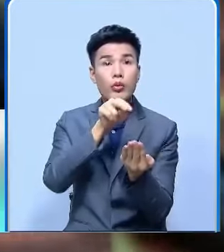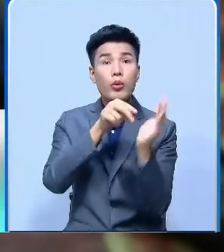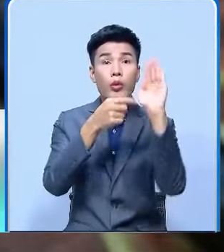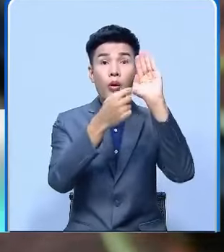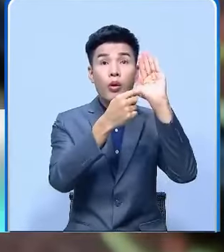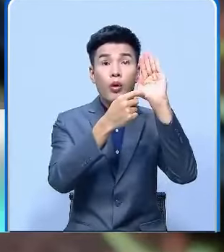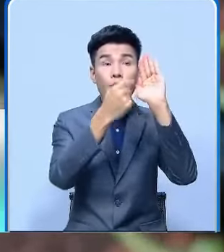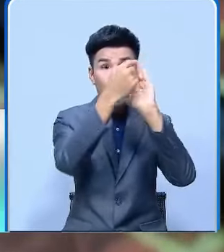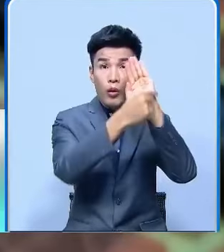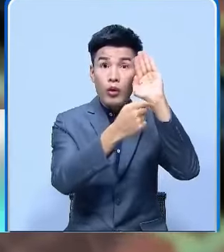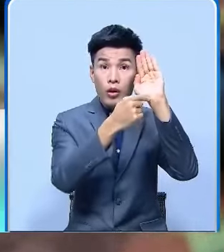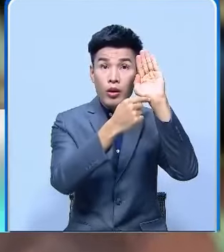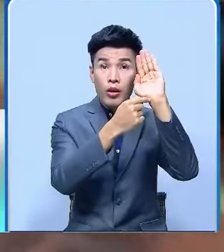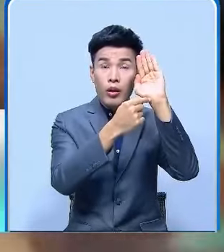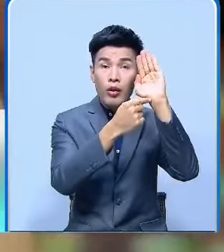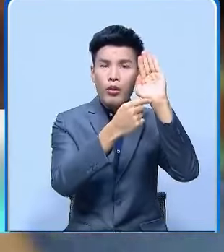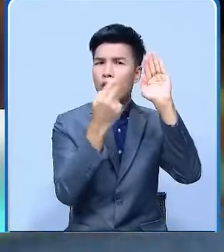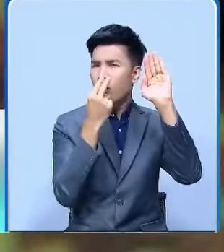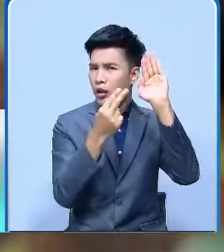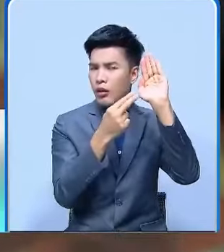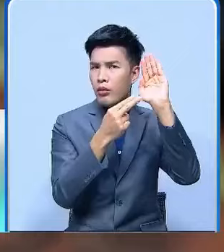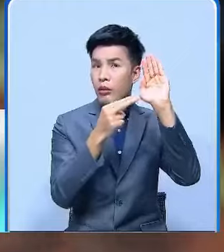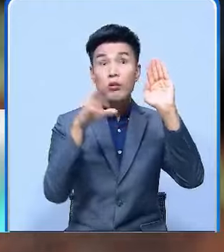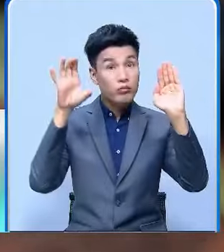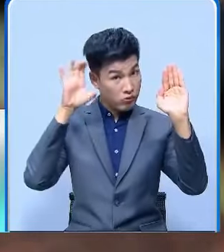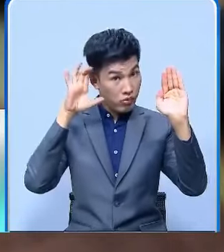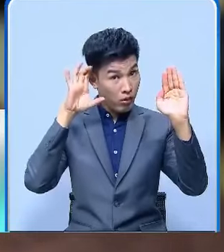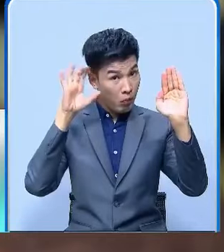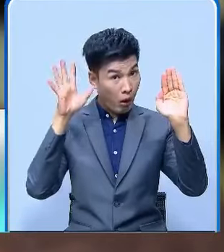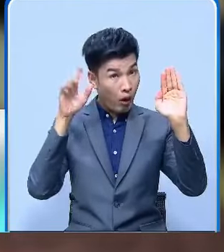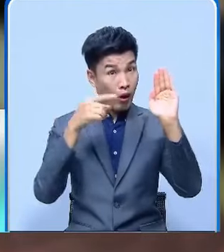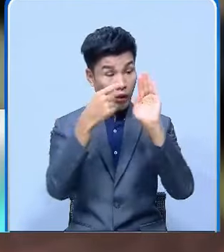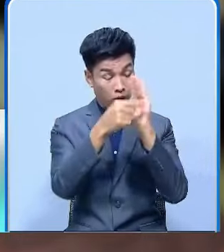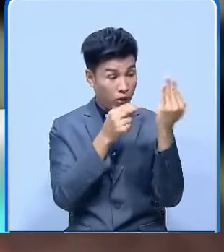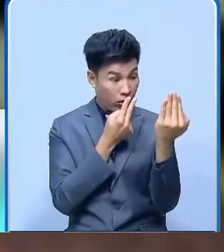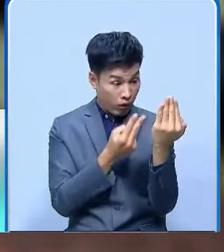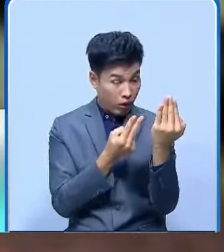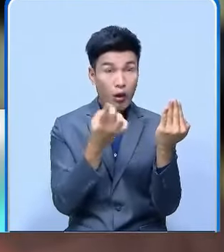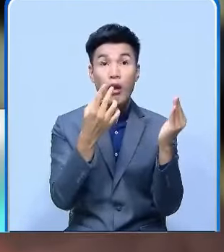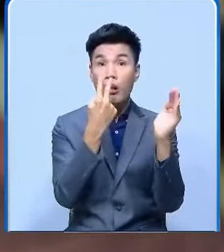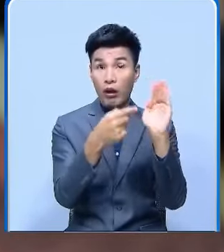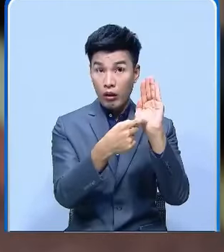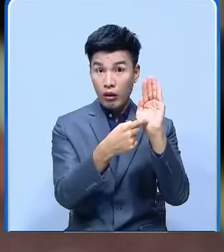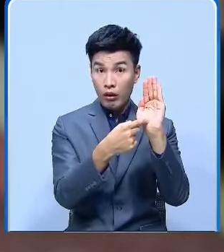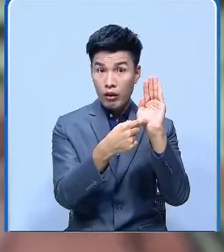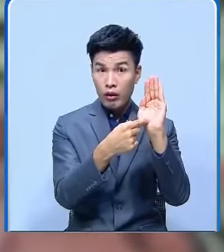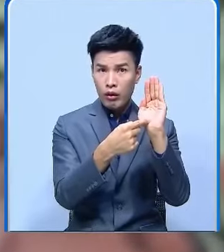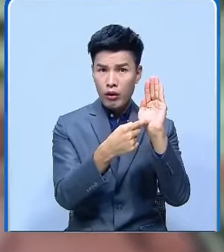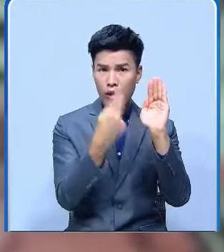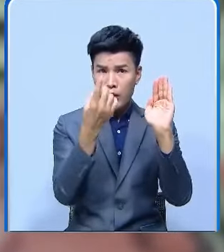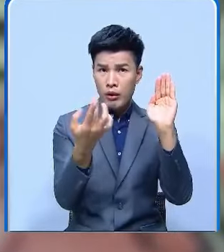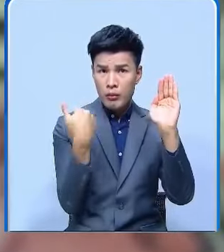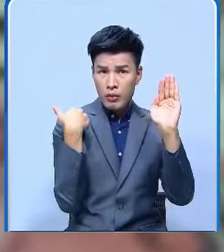ดูอยู่ดูอยู่ เขาบอกว่าไม่น่าเชื่อคุณจรัญเห็นอะไรบางอย่างคุณผู้ชมเห็นหรือเปล่